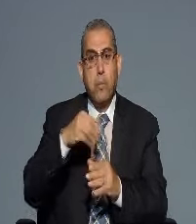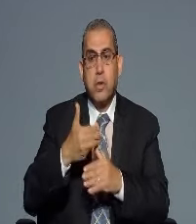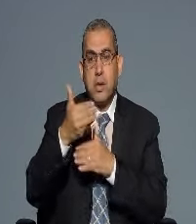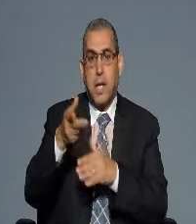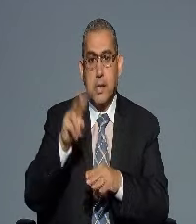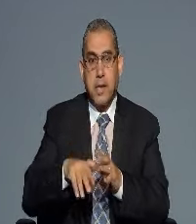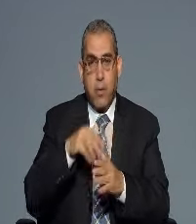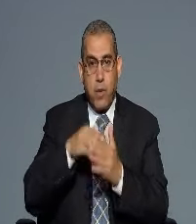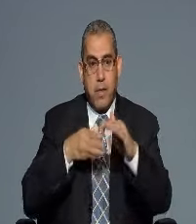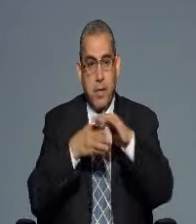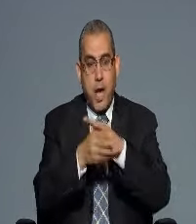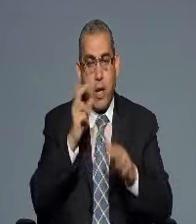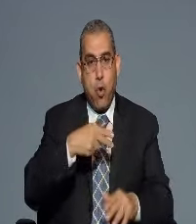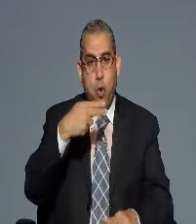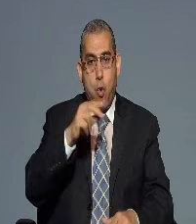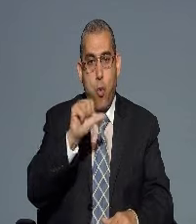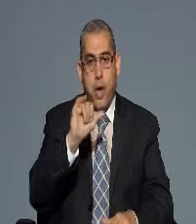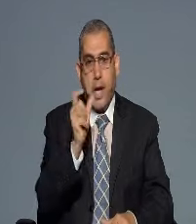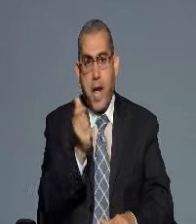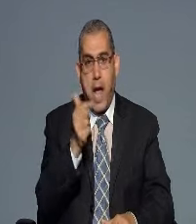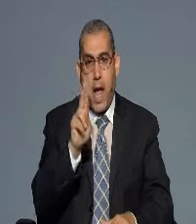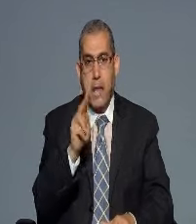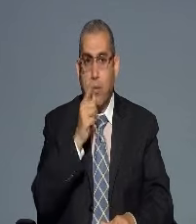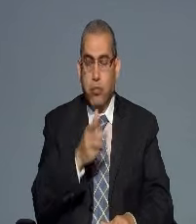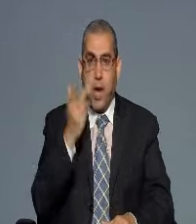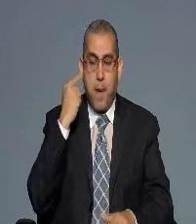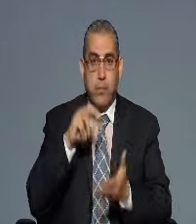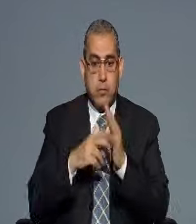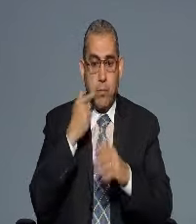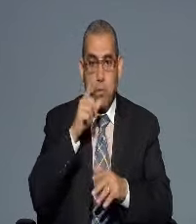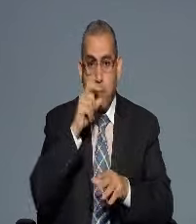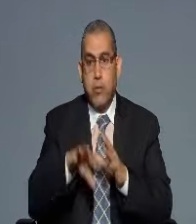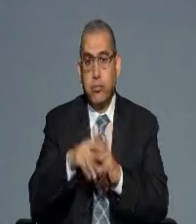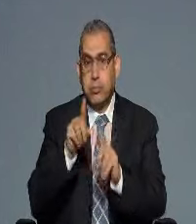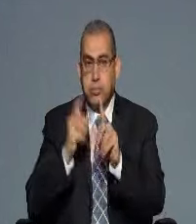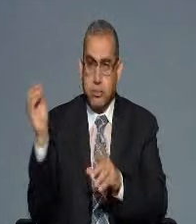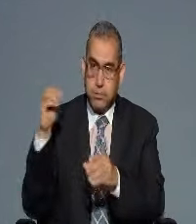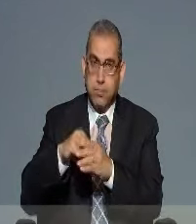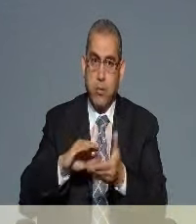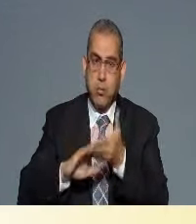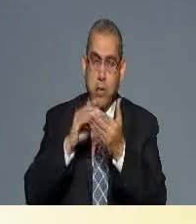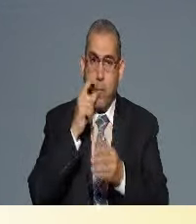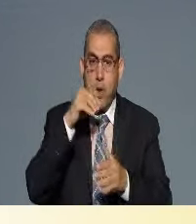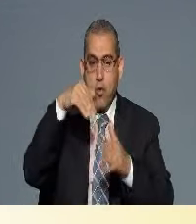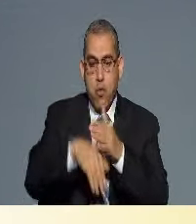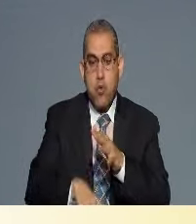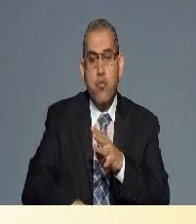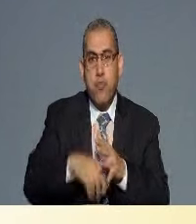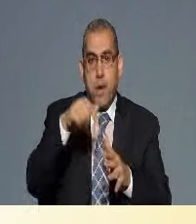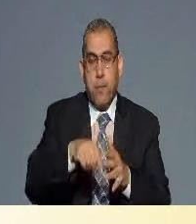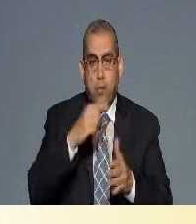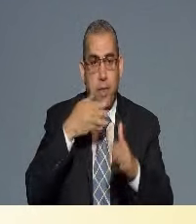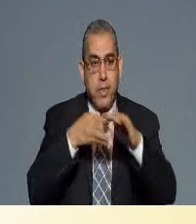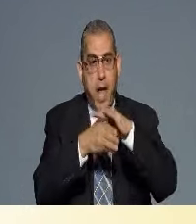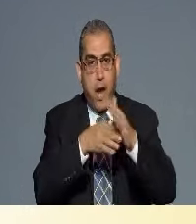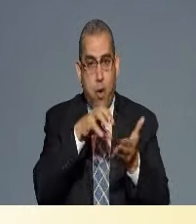الدخلة والعوينات. وكنا فندم يعني بعد وزارة الري كانت اوصت بوجود خزان جوفي في منطقة الدخلة